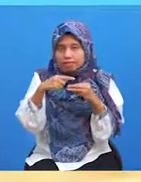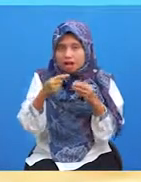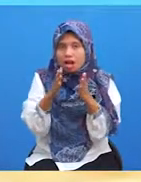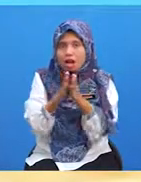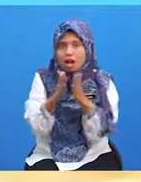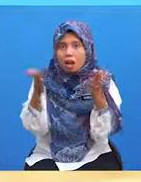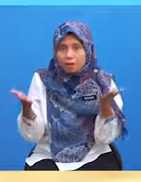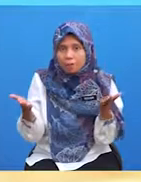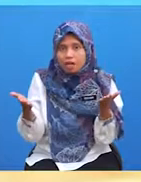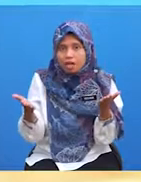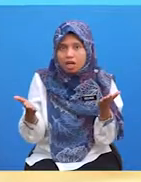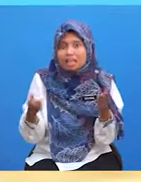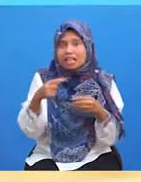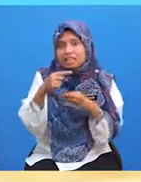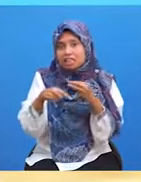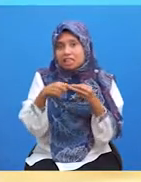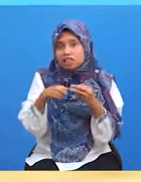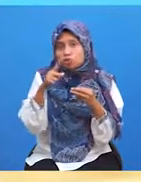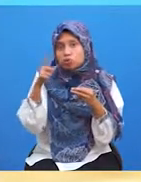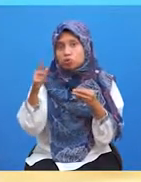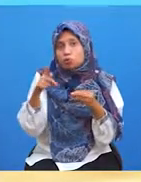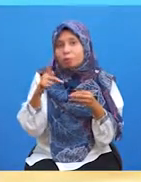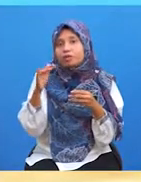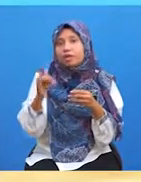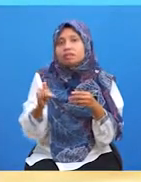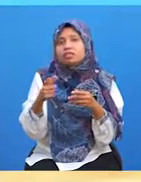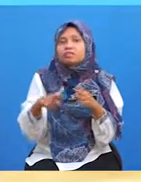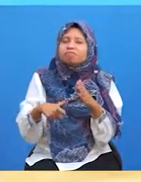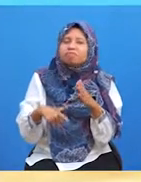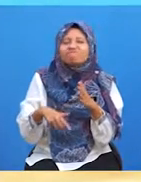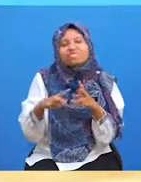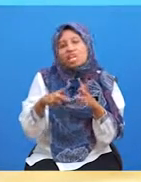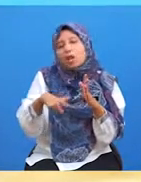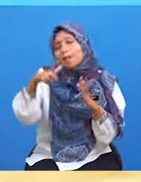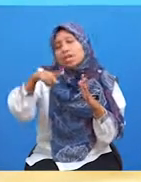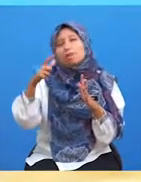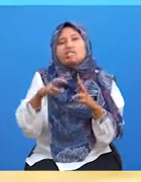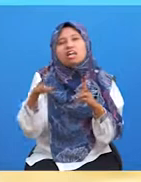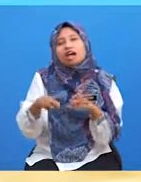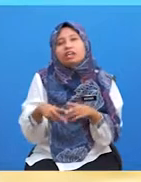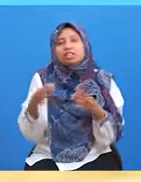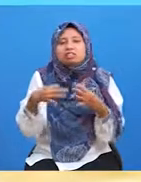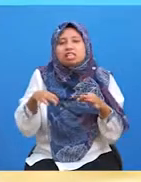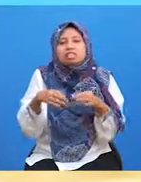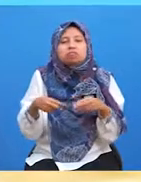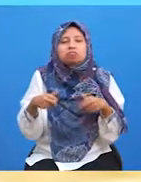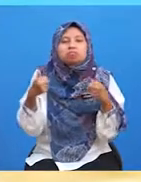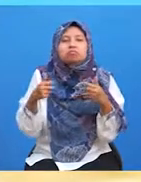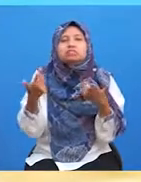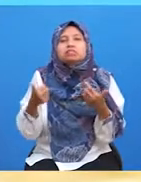perkabaran mengenai sesuatu perkara yang dilebih-lebihkan daripada keadaan